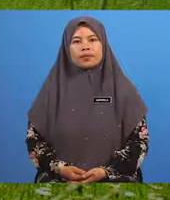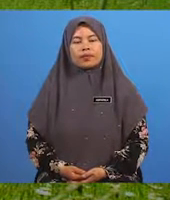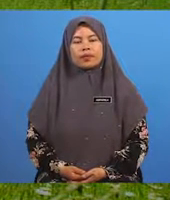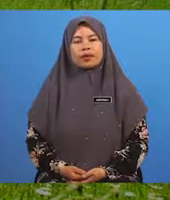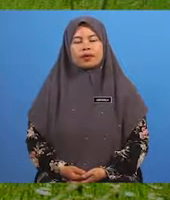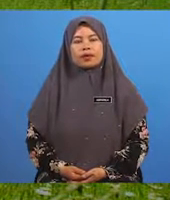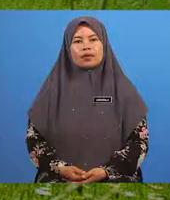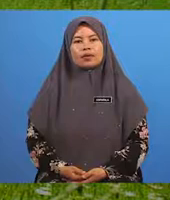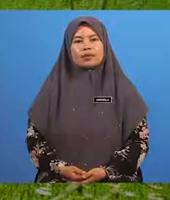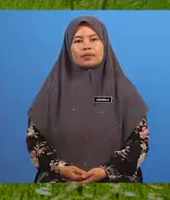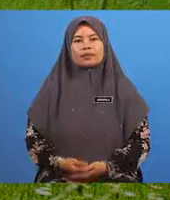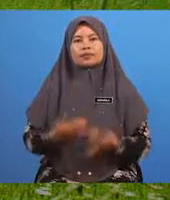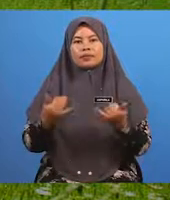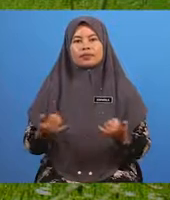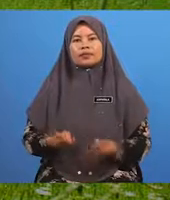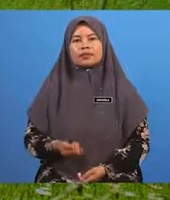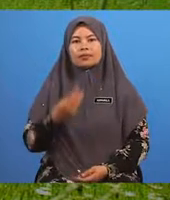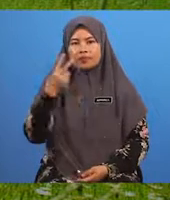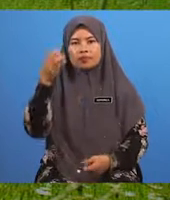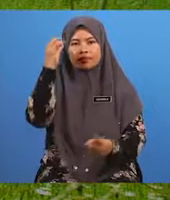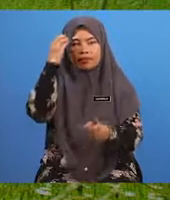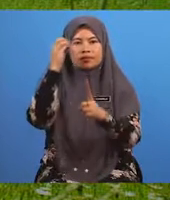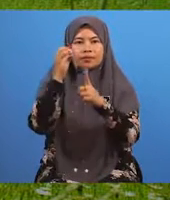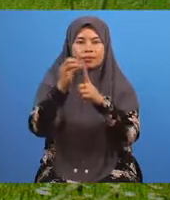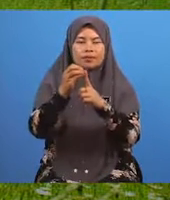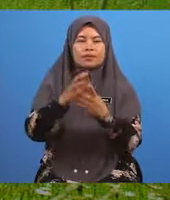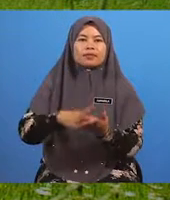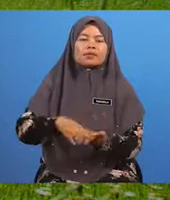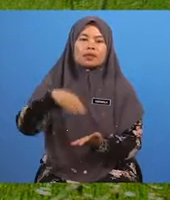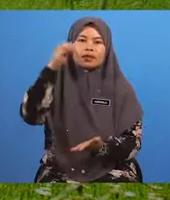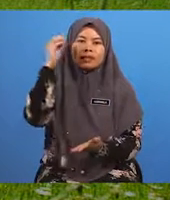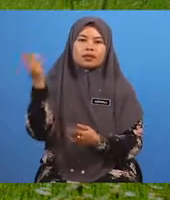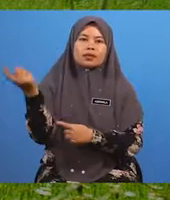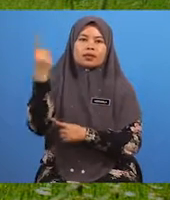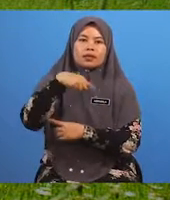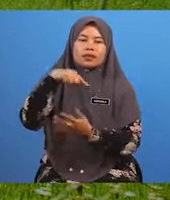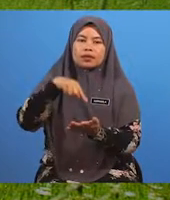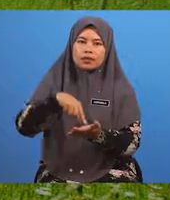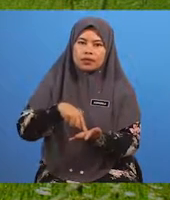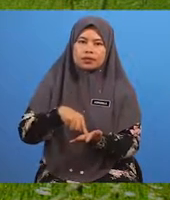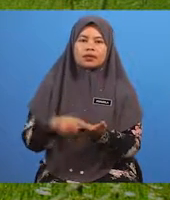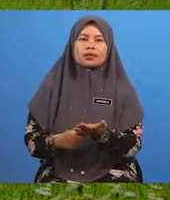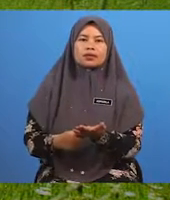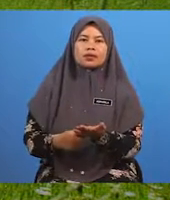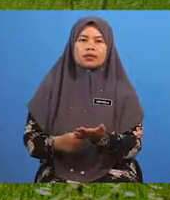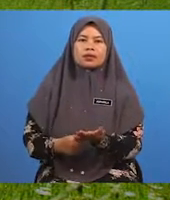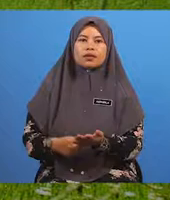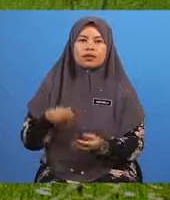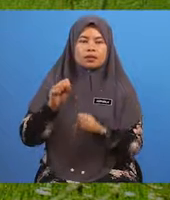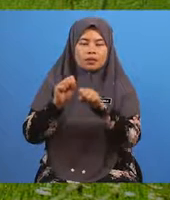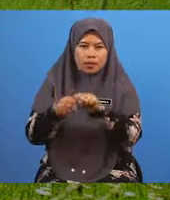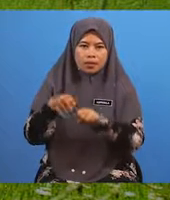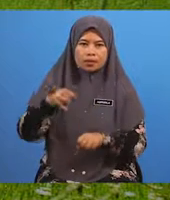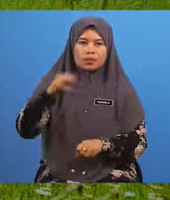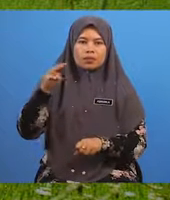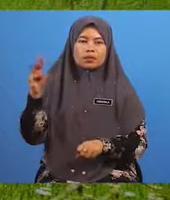Baiklah, kita lihat dahulu objektif pembelajaran kita pada hari ini agar murid-murid dapat mengenal pasti apa yang